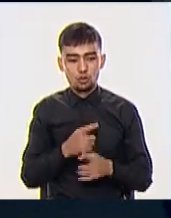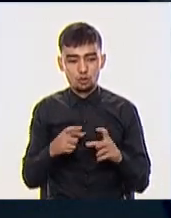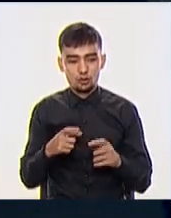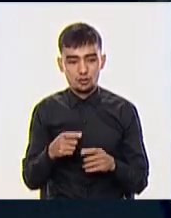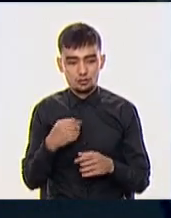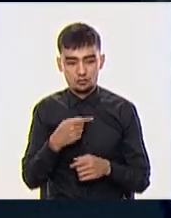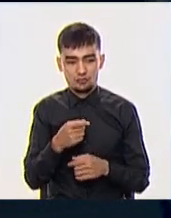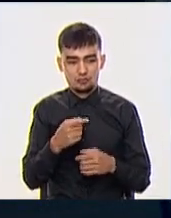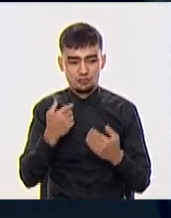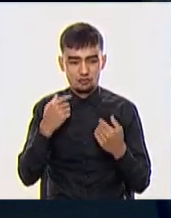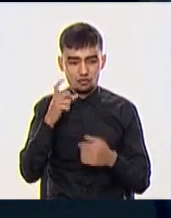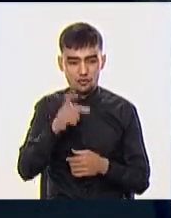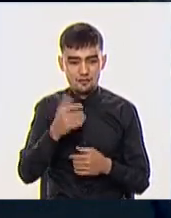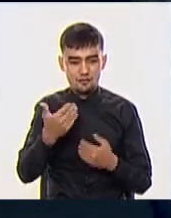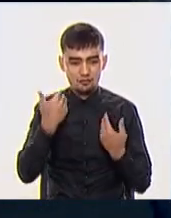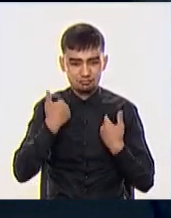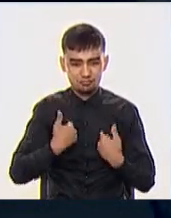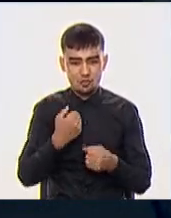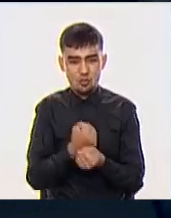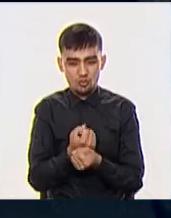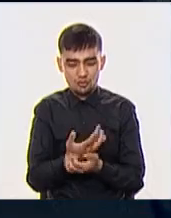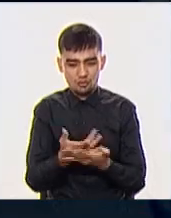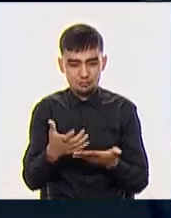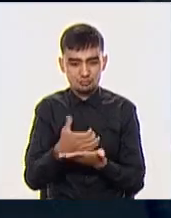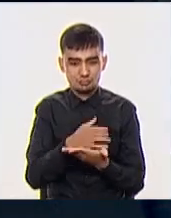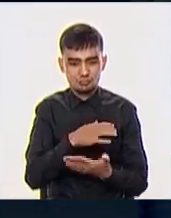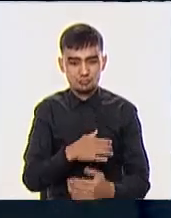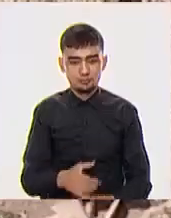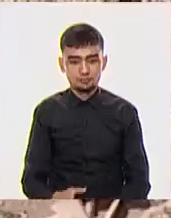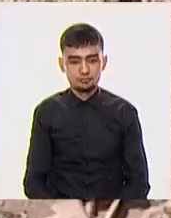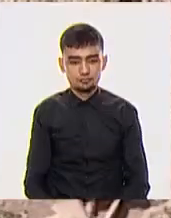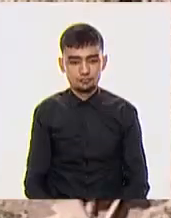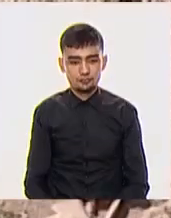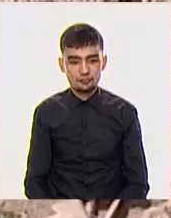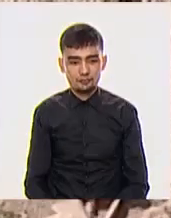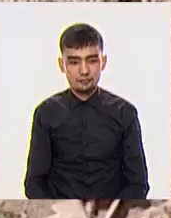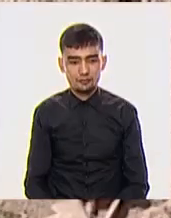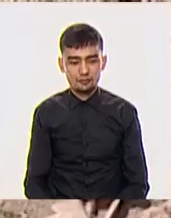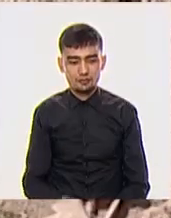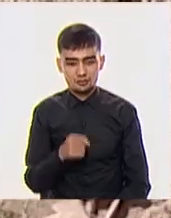собирать человеческие останки. Бахром Абдуллаев с подробностями.